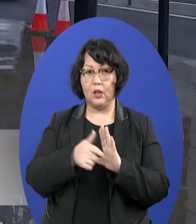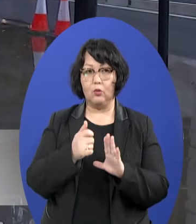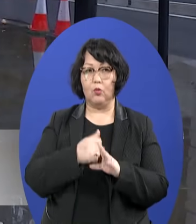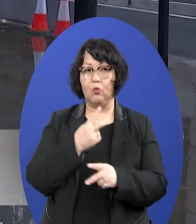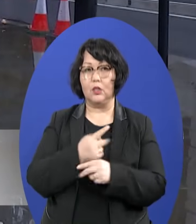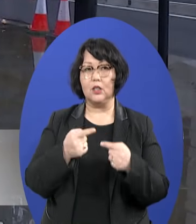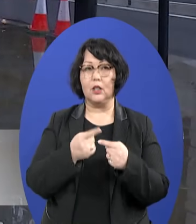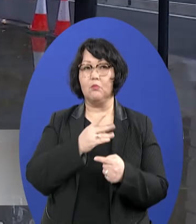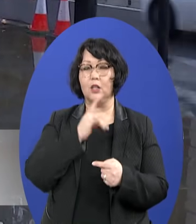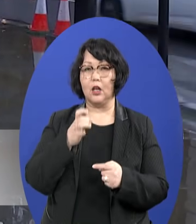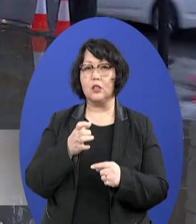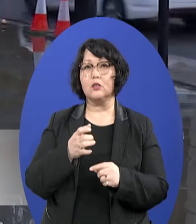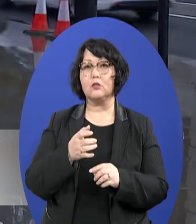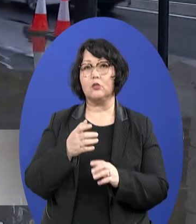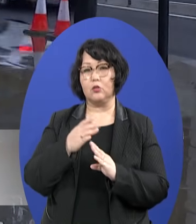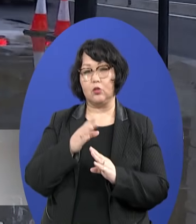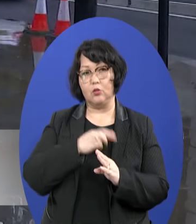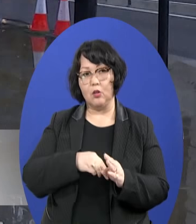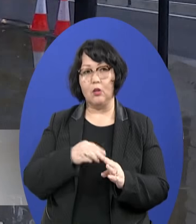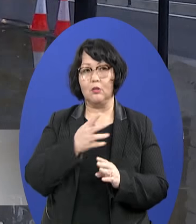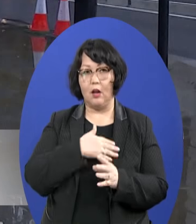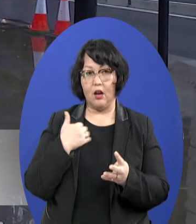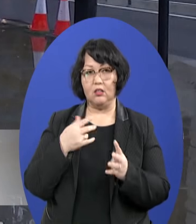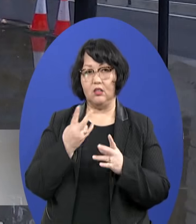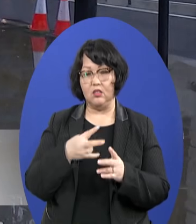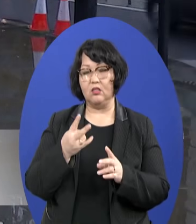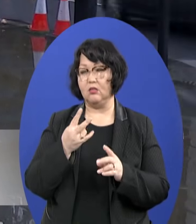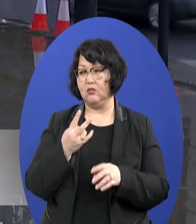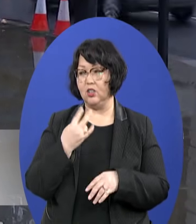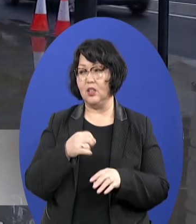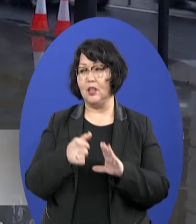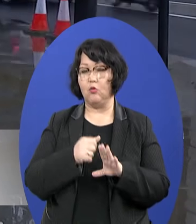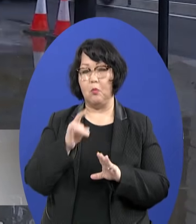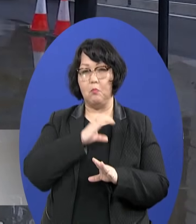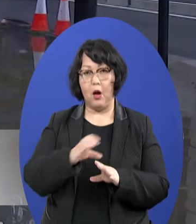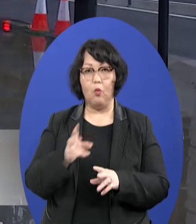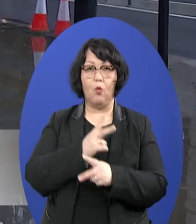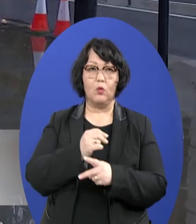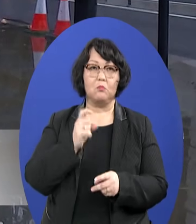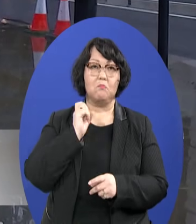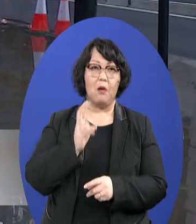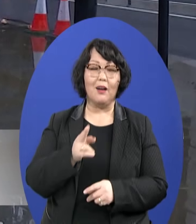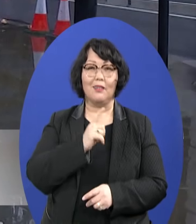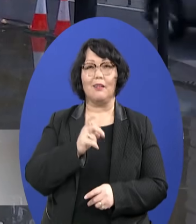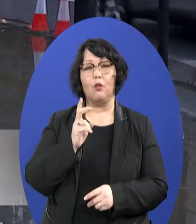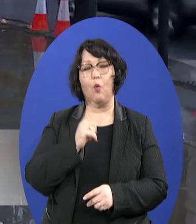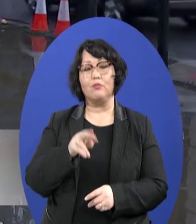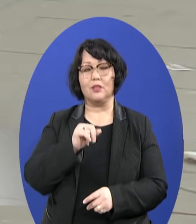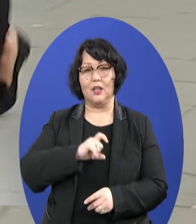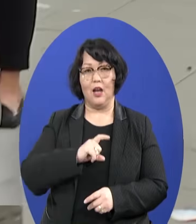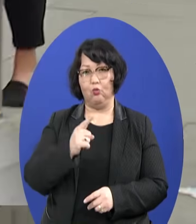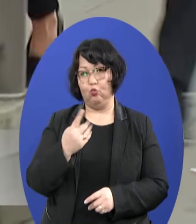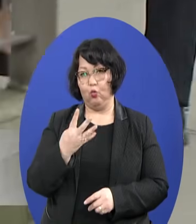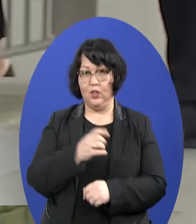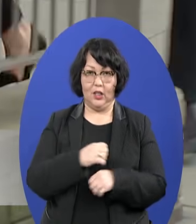тэмцэх газрын орлогч дарга сахуулаад нийслэлийн татварын газрын дарга, хуульч, банкны хувьцаа эзэмшигчид гээд нийтдээ 14 иргэний нэр